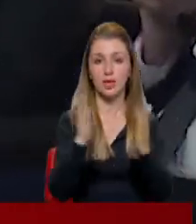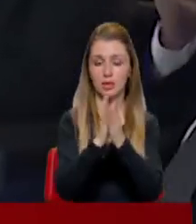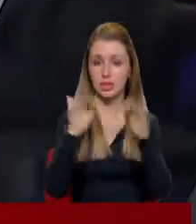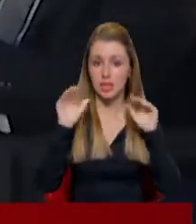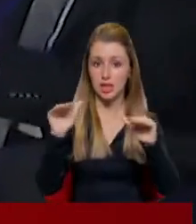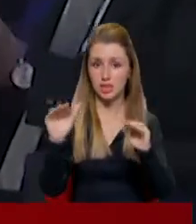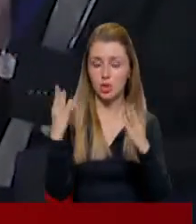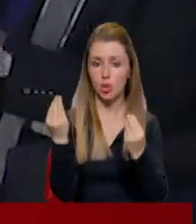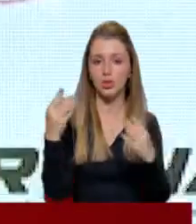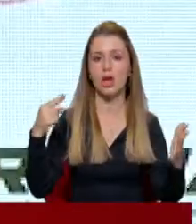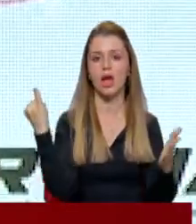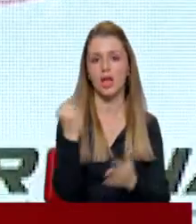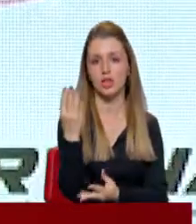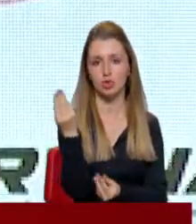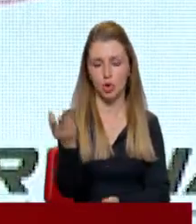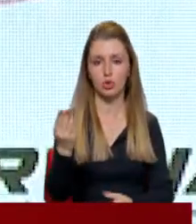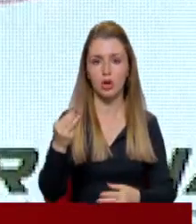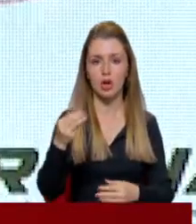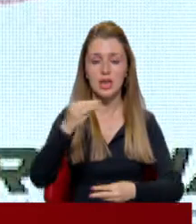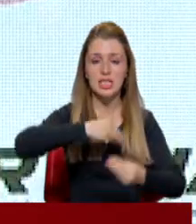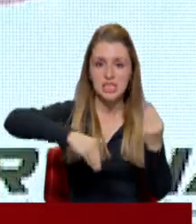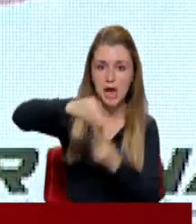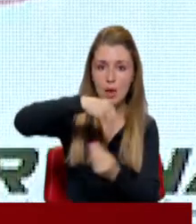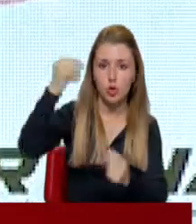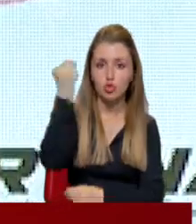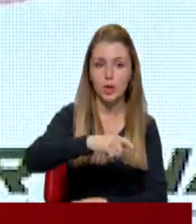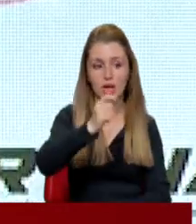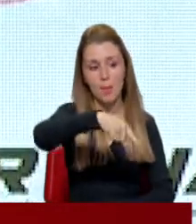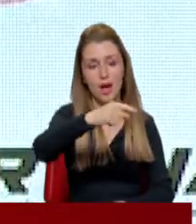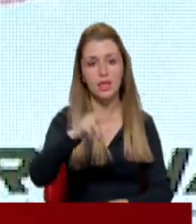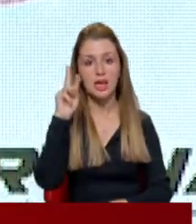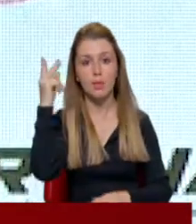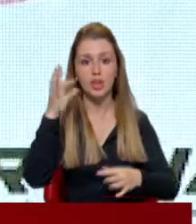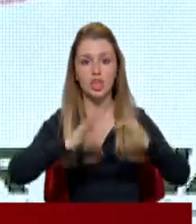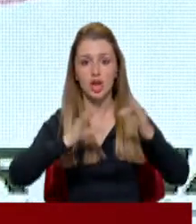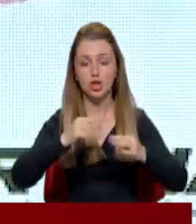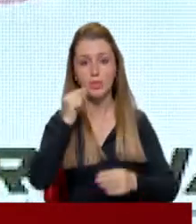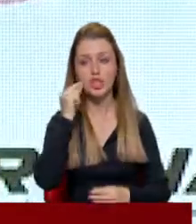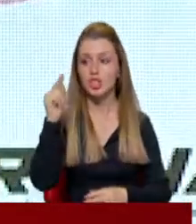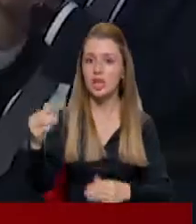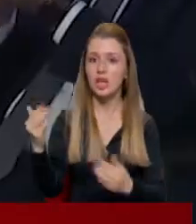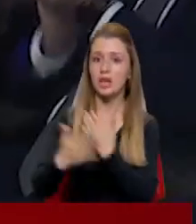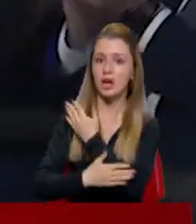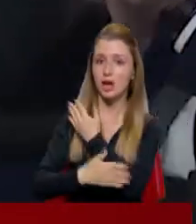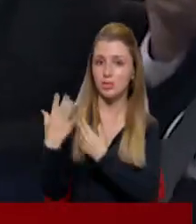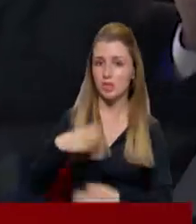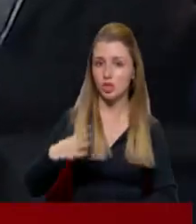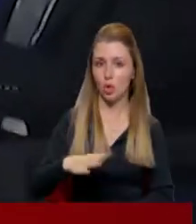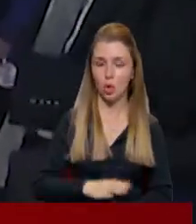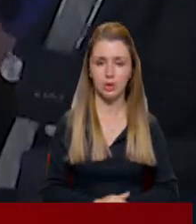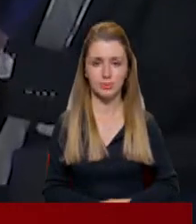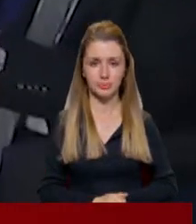eleştirilerin hedefi olmuştu sermaye düşmanlığı yapanlar yabancı ekonomi konserlerinden yardım dileniyor